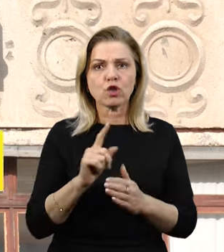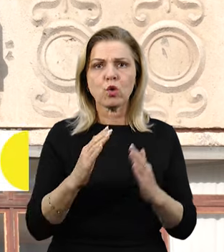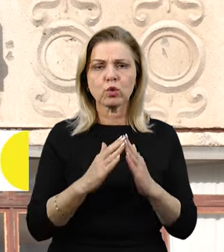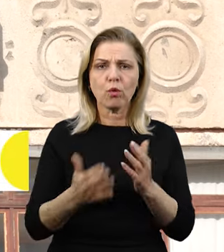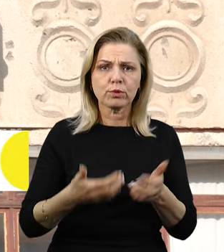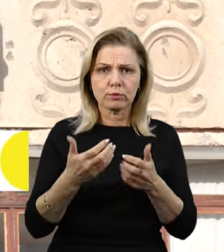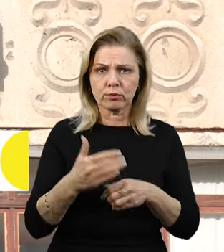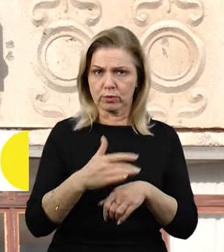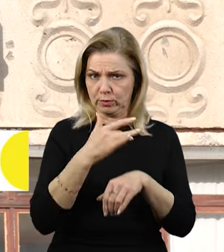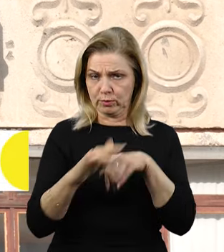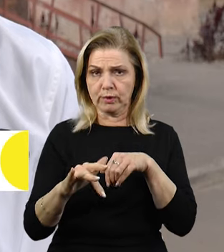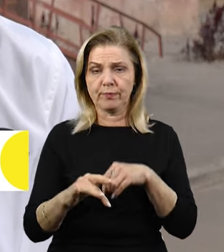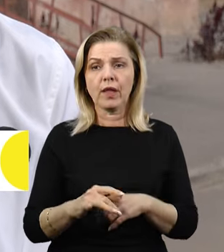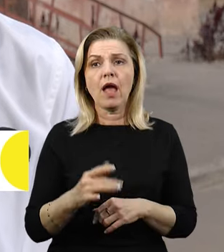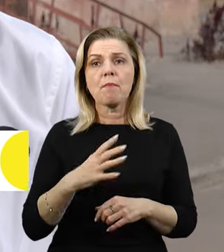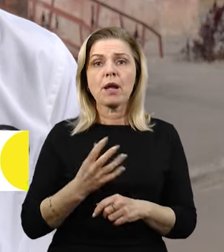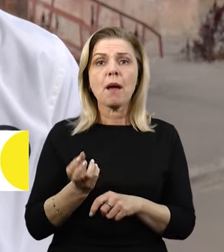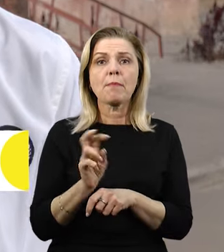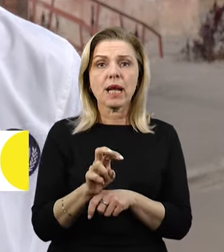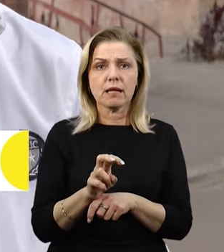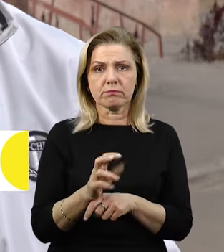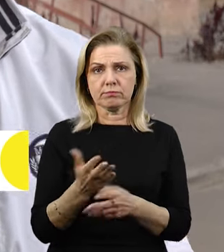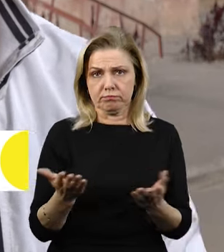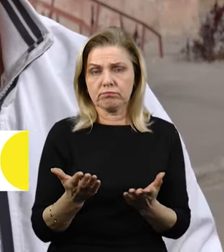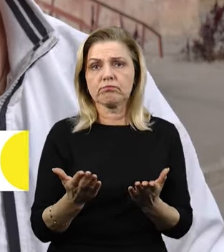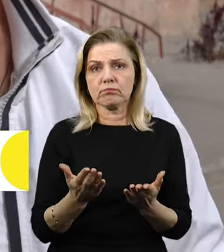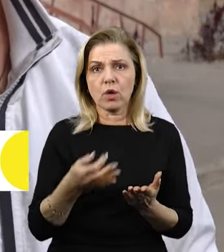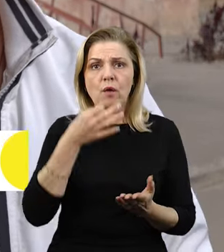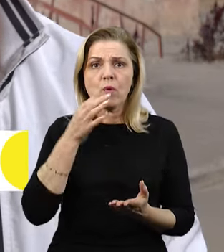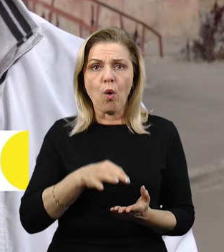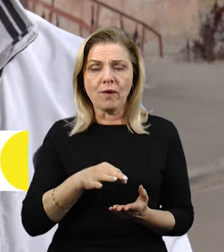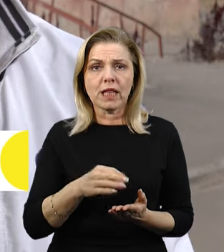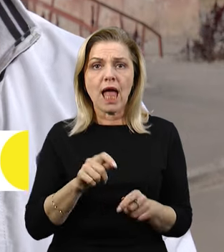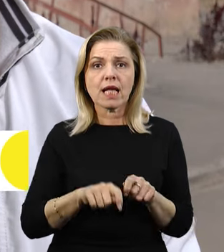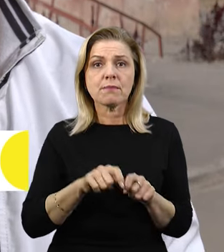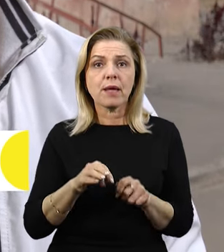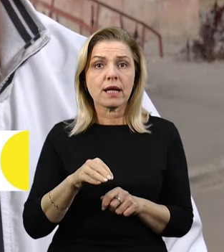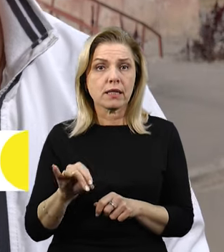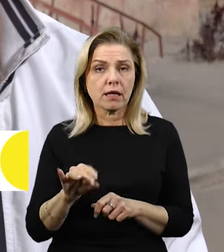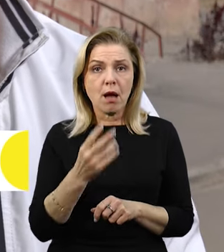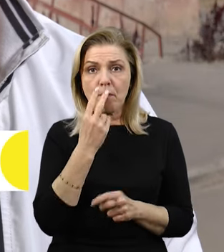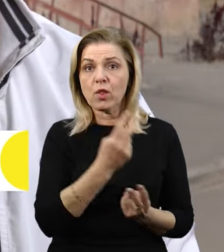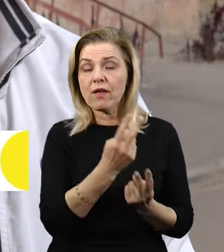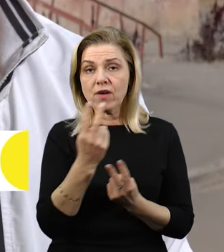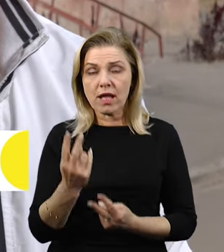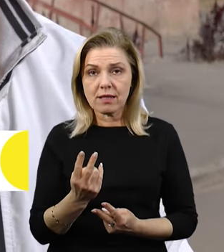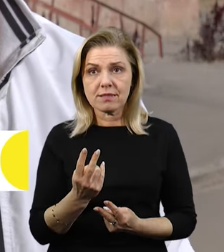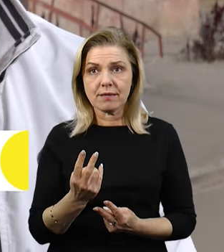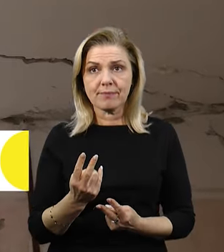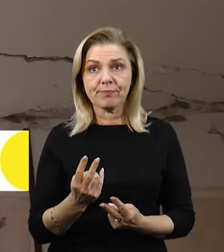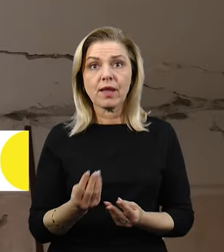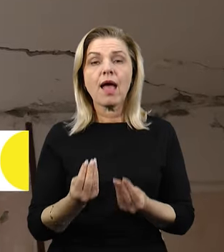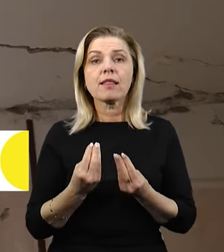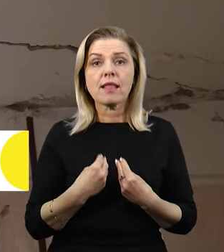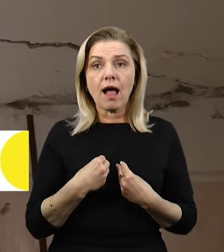Приходили теж сертифіковані експерти, подивилися, нам дали